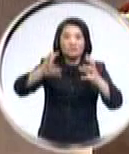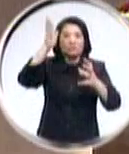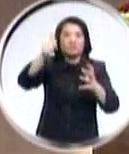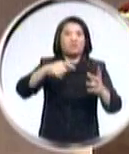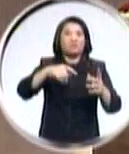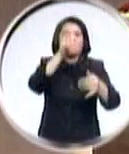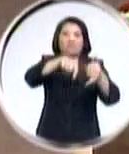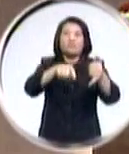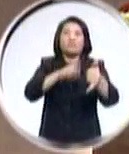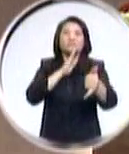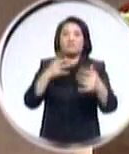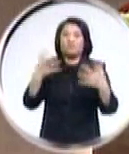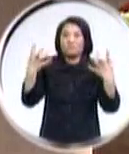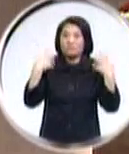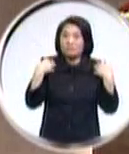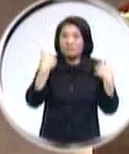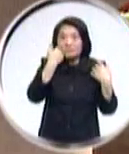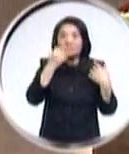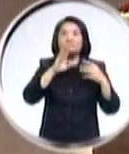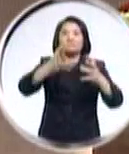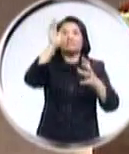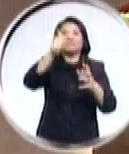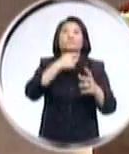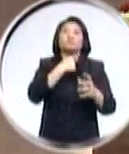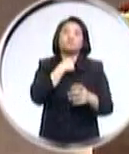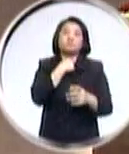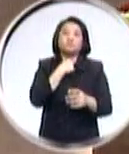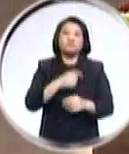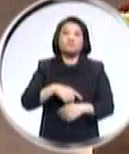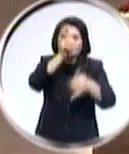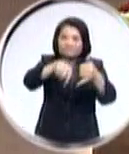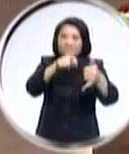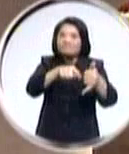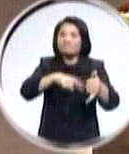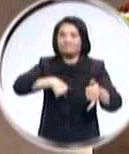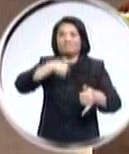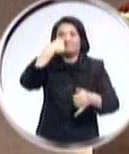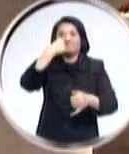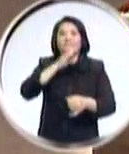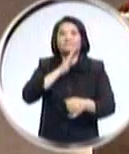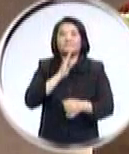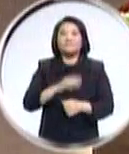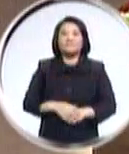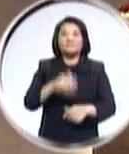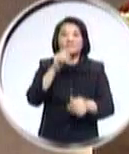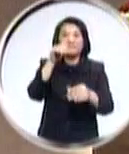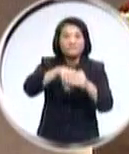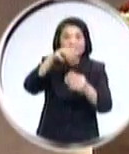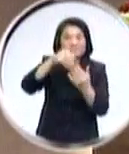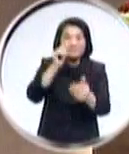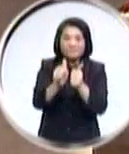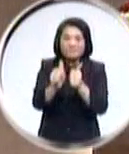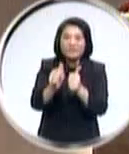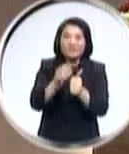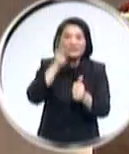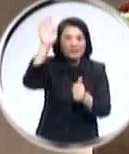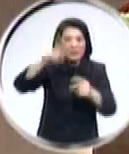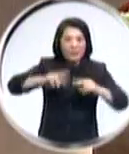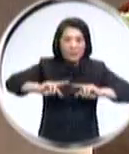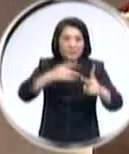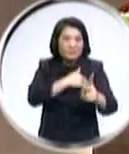己，负责任的也是总统自己。选举要比的是谁可以带来改